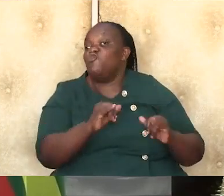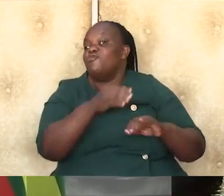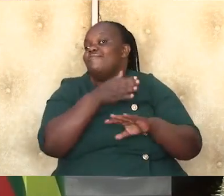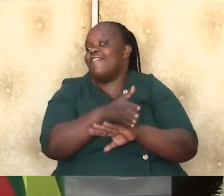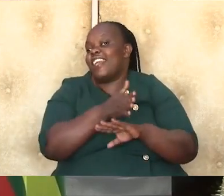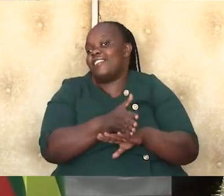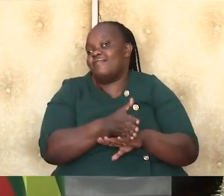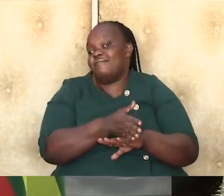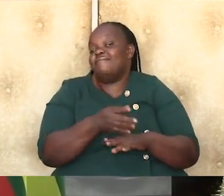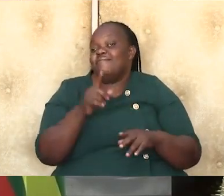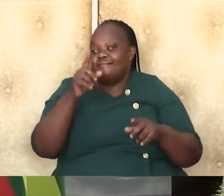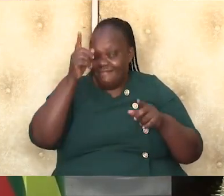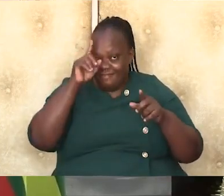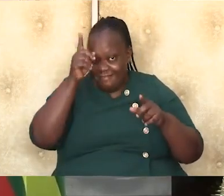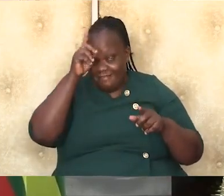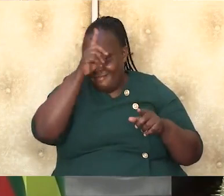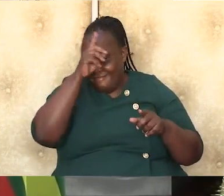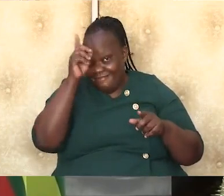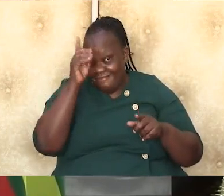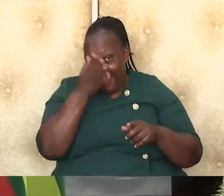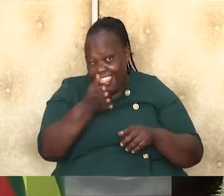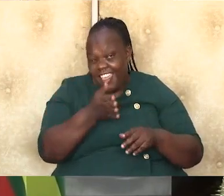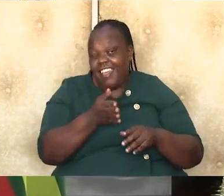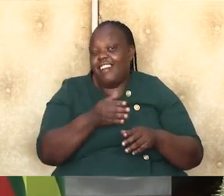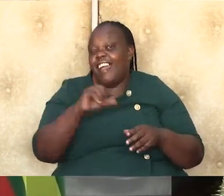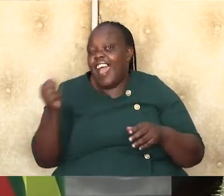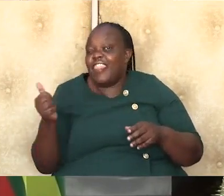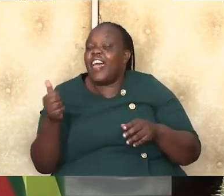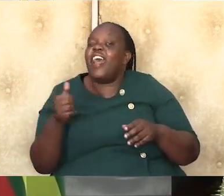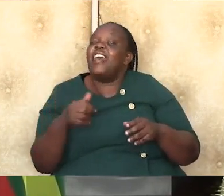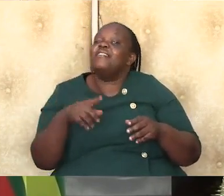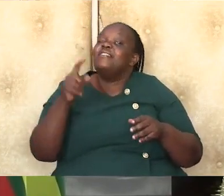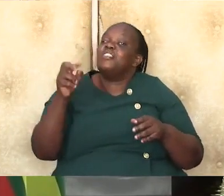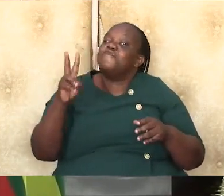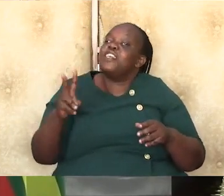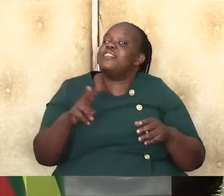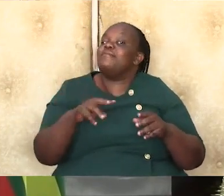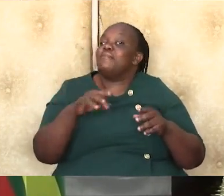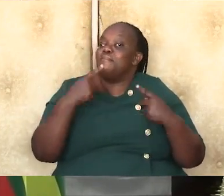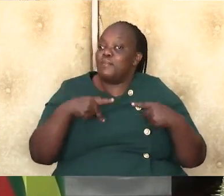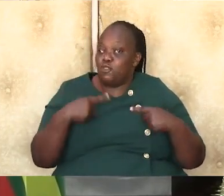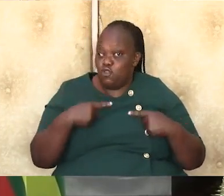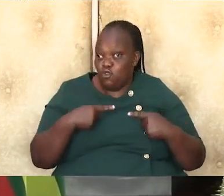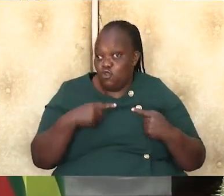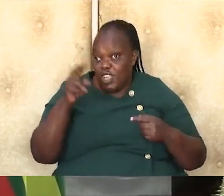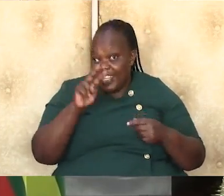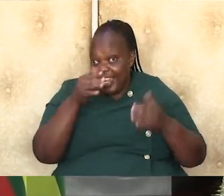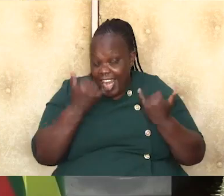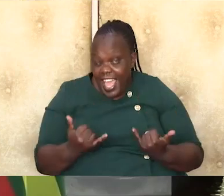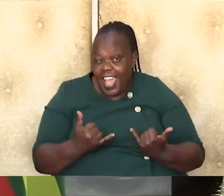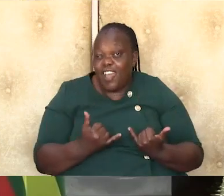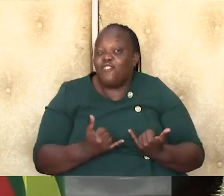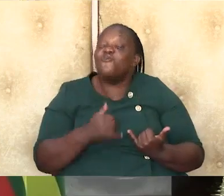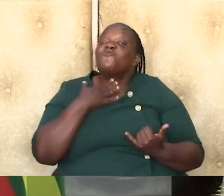potovu ambazo zilikuwa zimeendeshwa na kupeperushwa na vyombo vingine vya habari. Tukiangalia sasa hivi